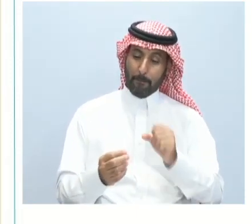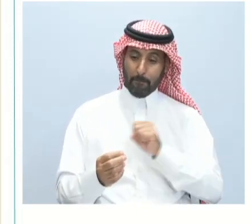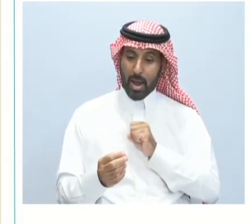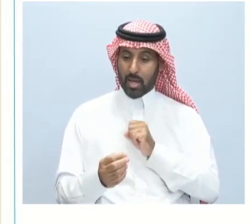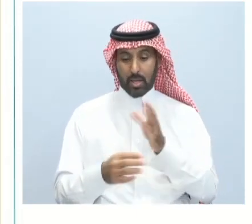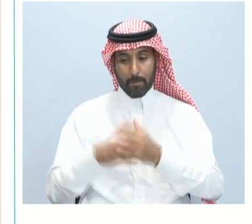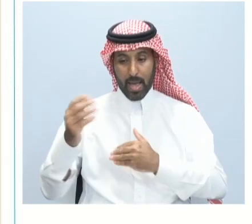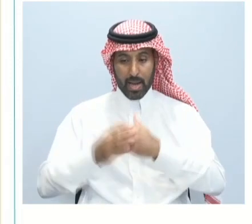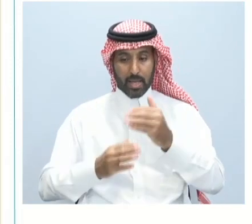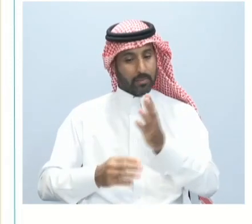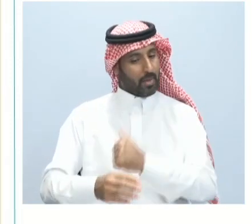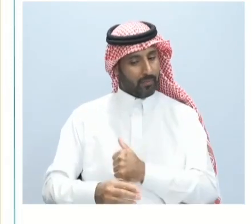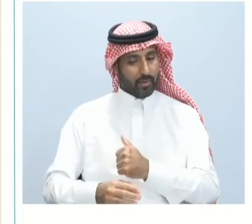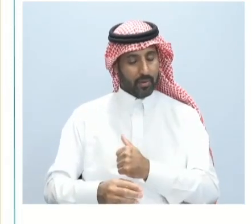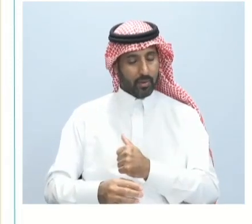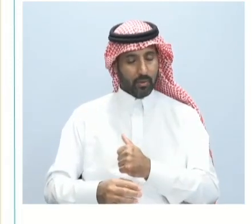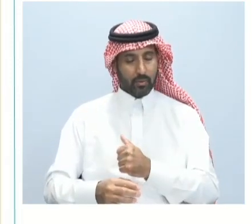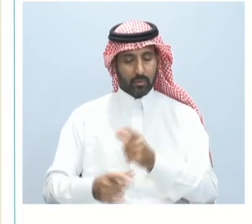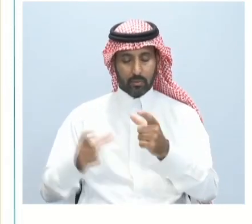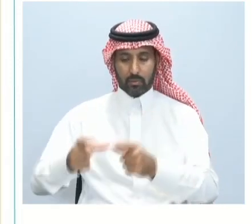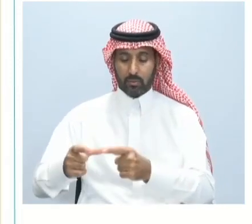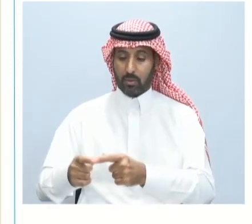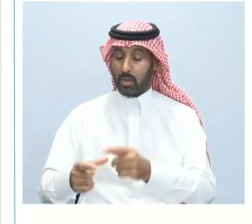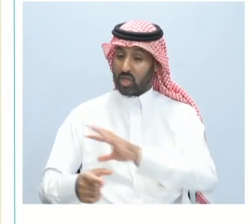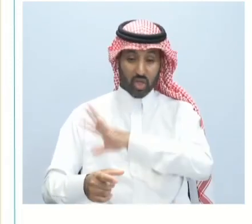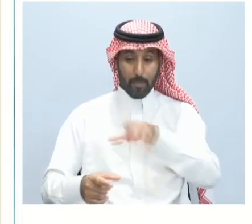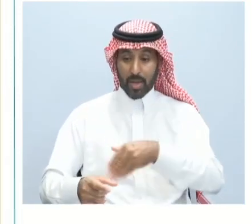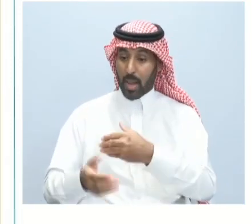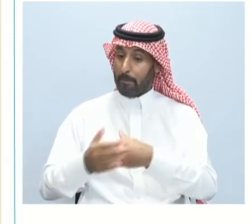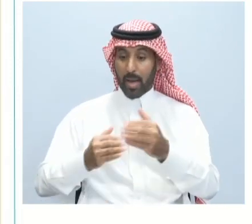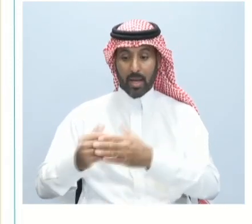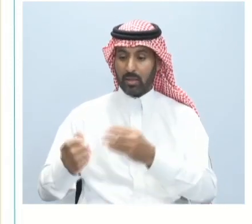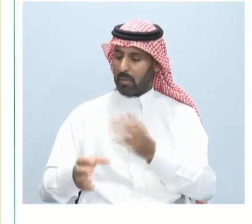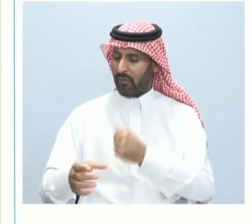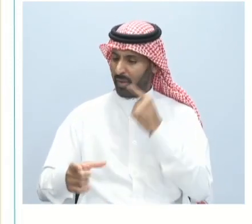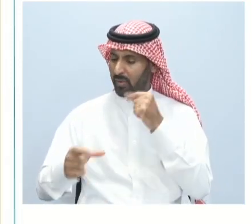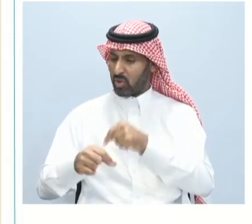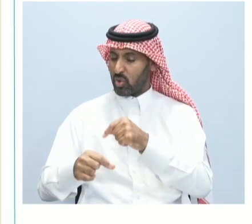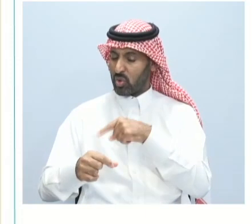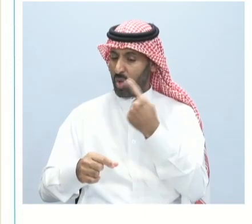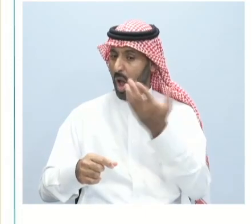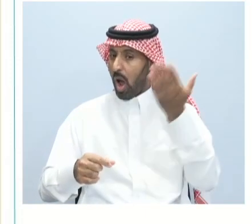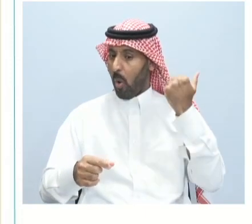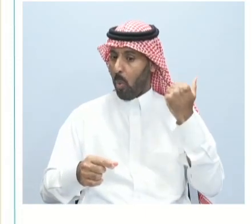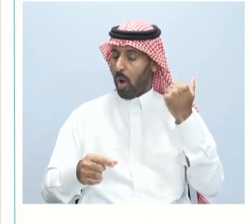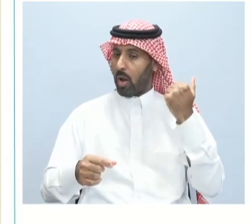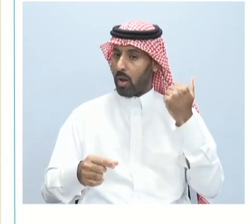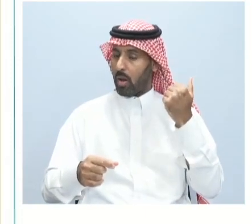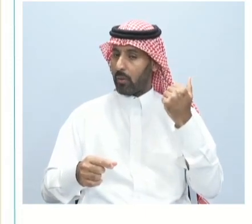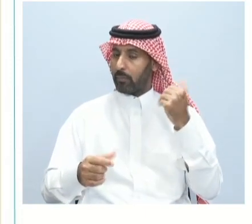كفرد سكيلز تحتوي هذه المهارات جميع المهارات التي لم يتم تغطيتها في الجزء السابق